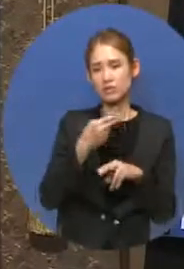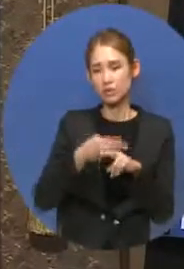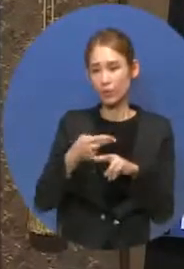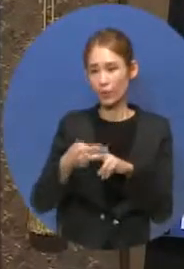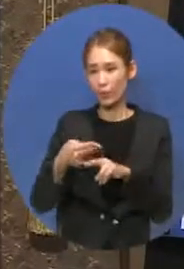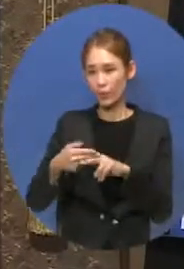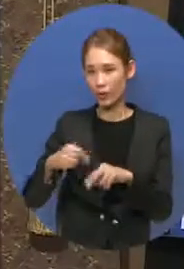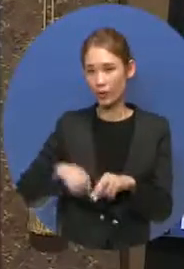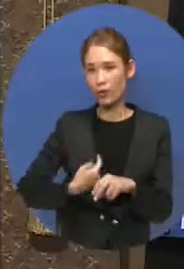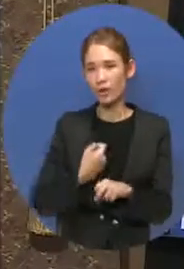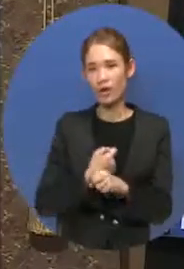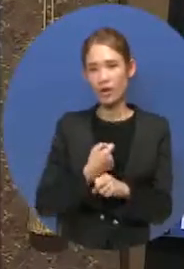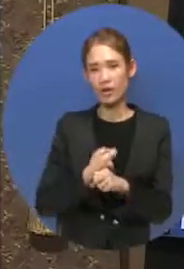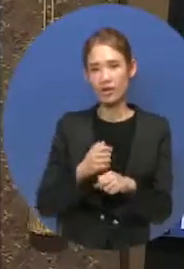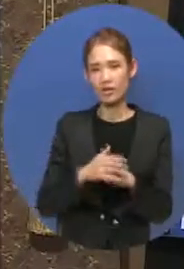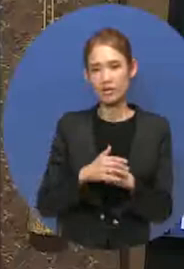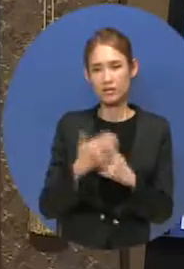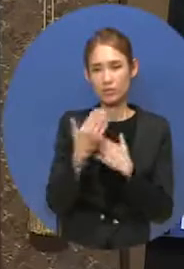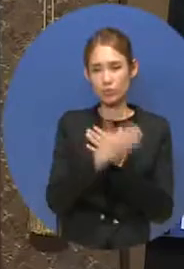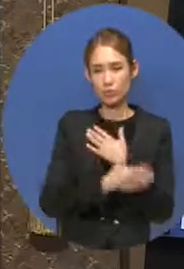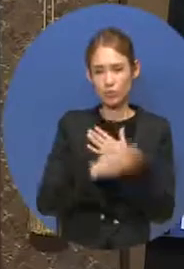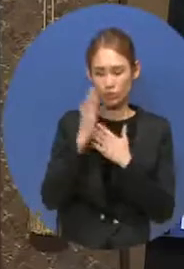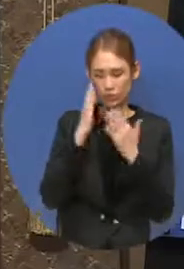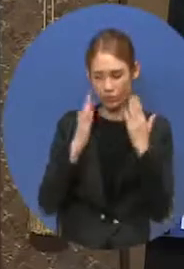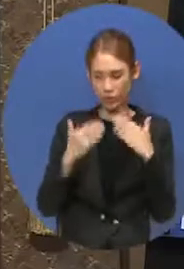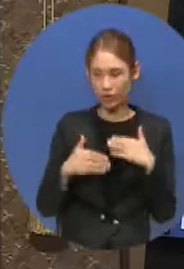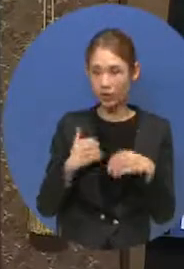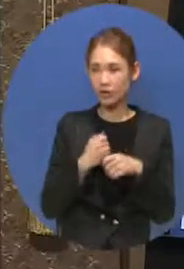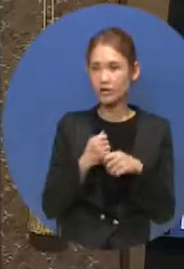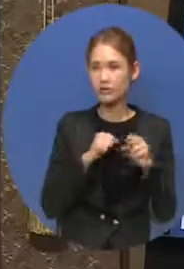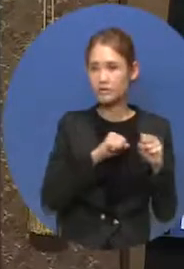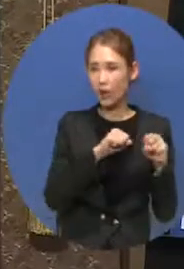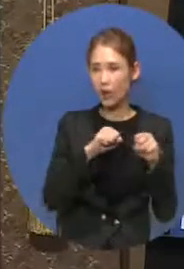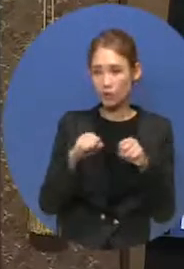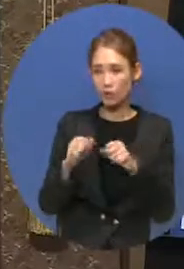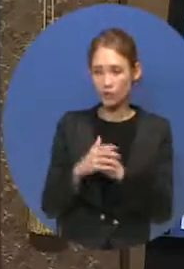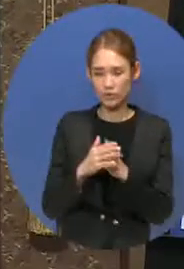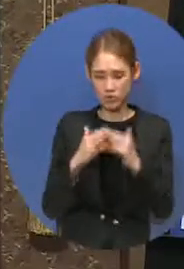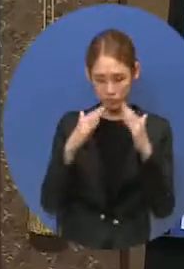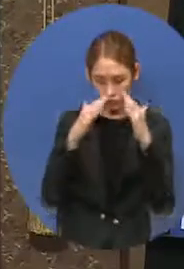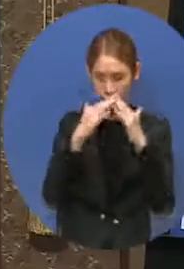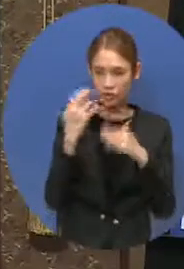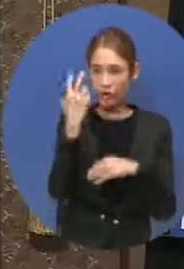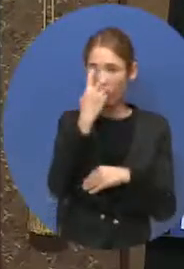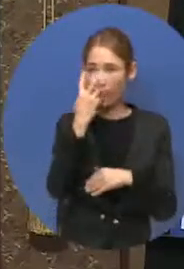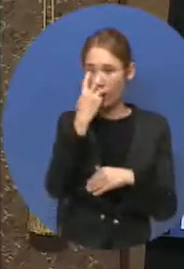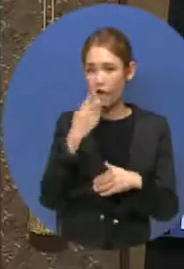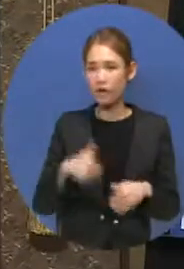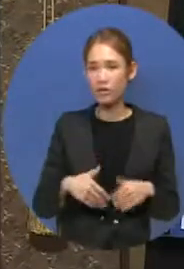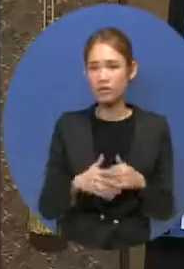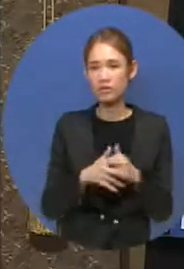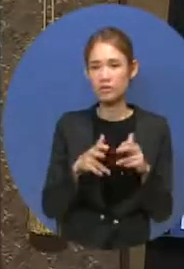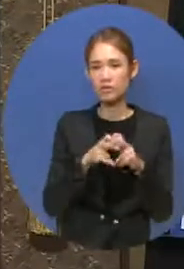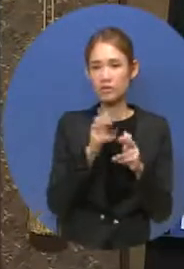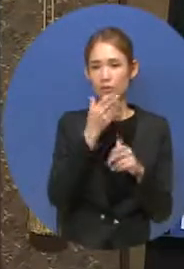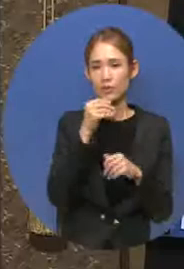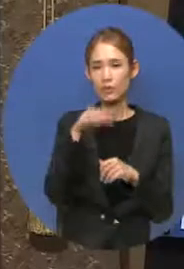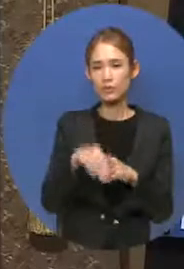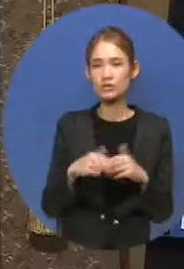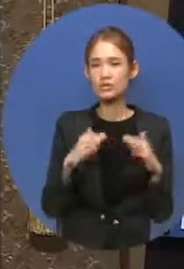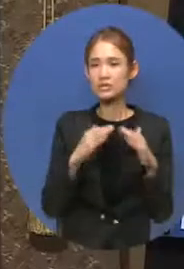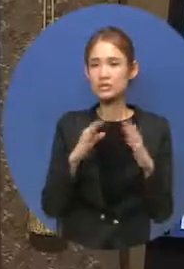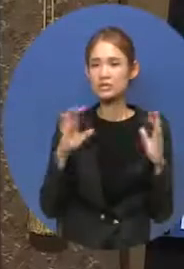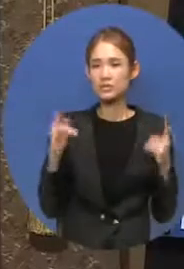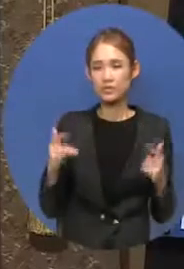해야 되고 몸도 단장해야 되고 청소도 해야 되고 또 주택관리도 해야 되잖아요. 네. 근데 장애인복지관은 집이